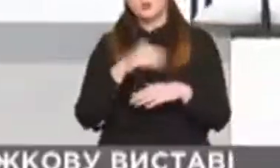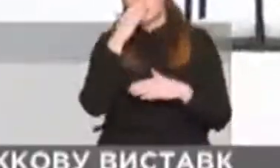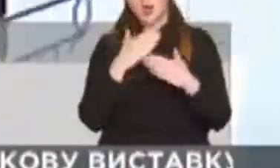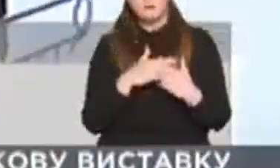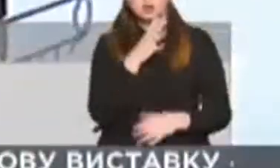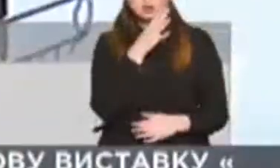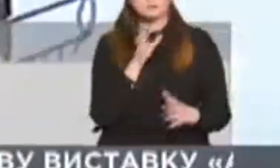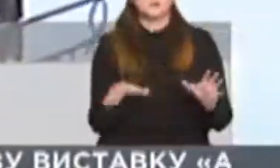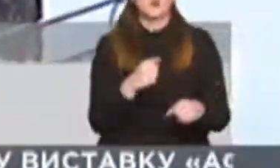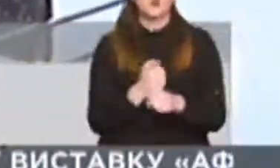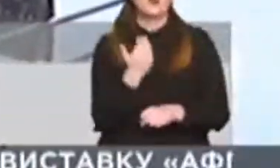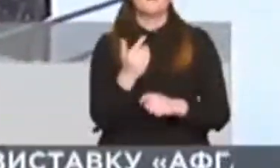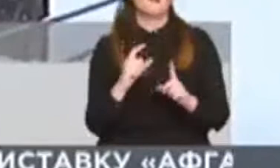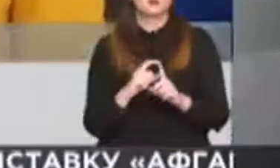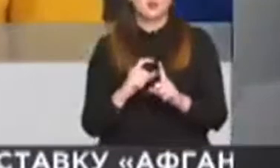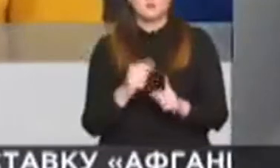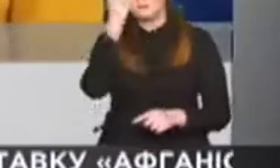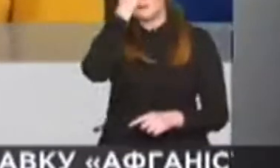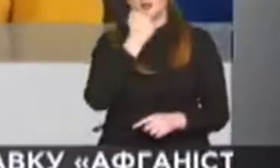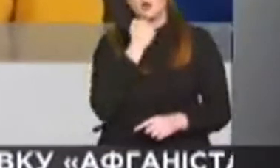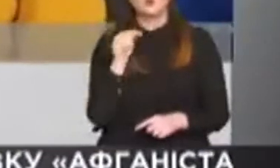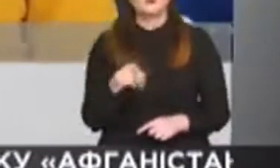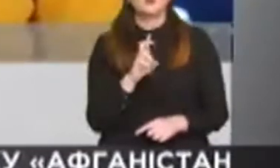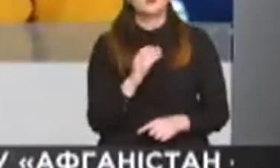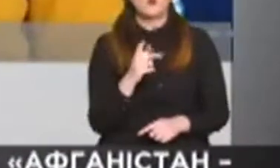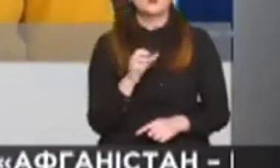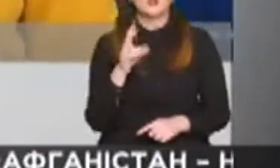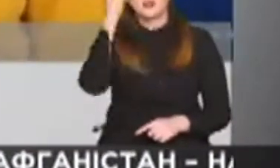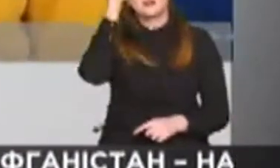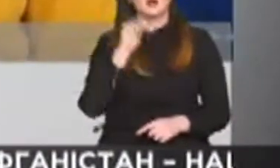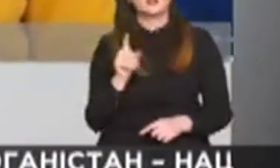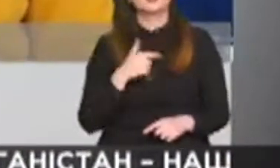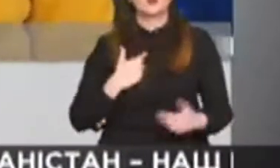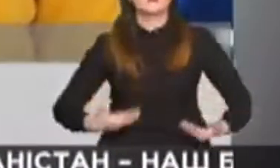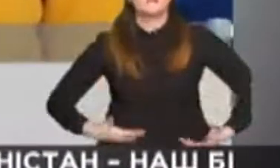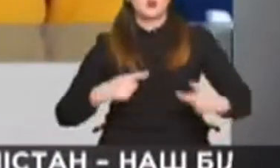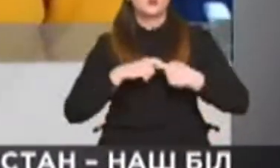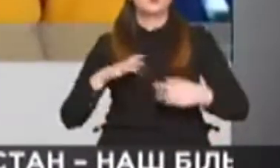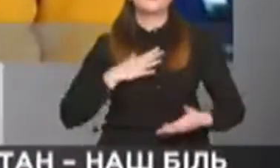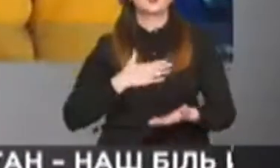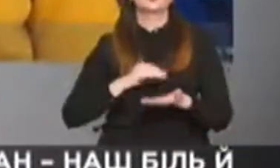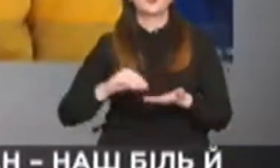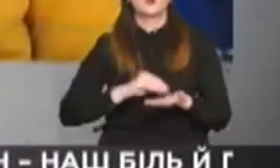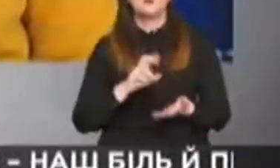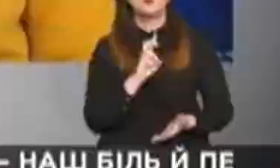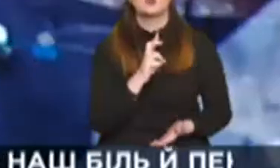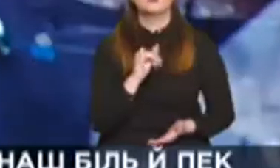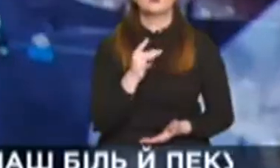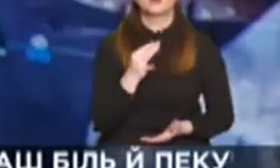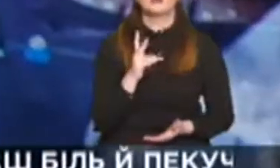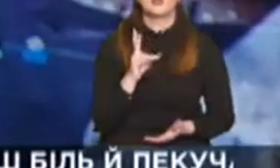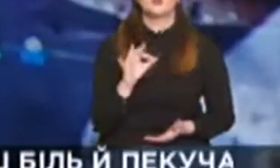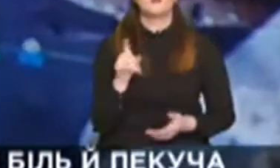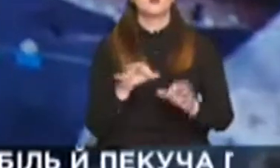часом. Колеги, вам слово. Дякуємо тобі, Богдане. Я нагадаю, що з нами на прямому зв'язку був наш кореспондент Богдан Бур'яненко.